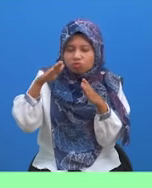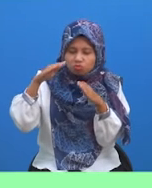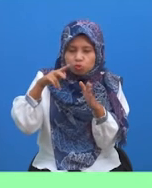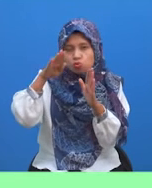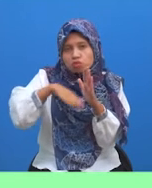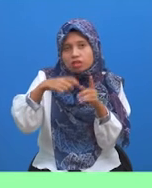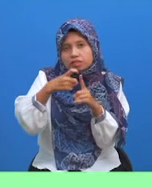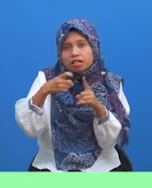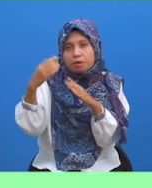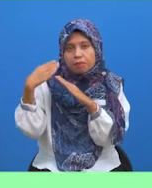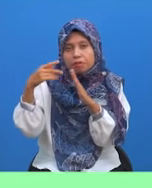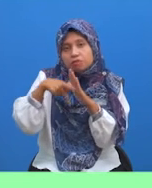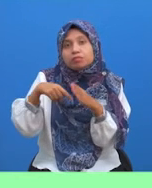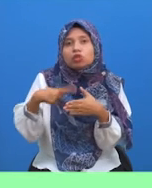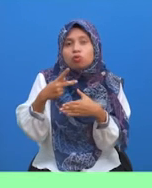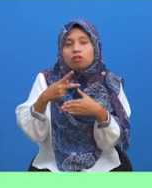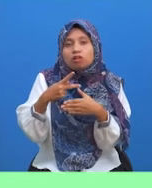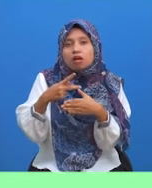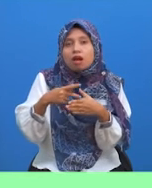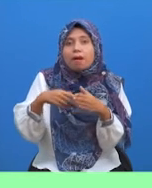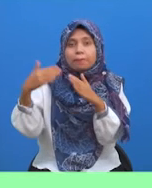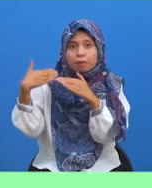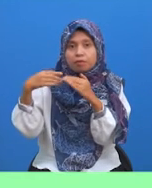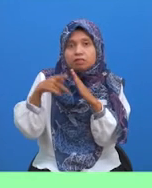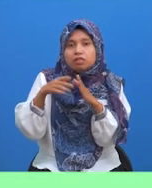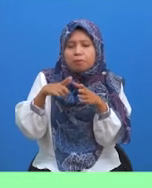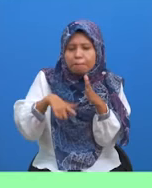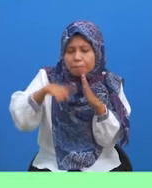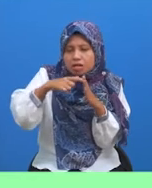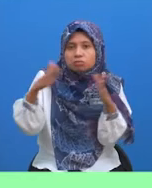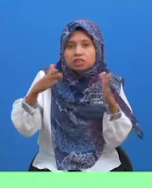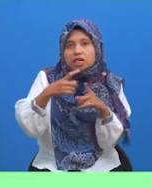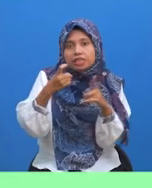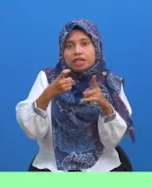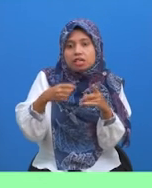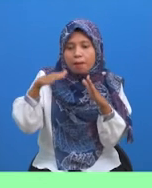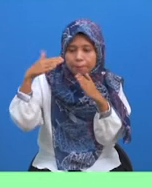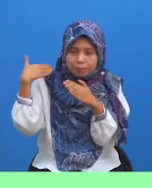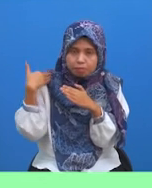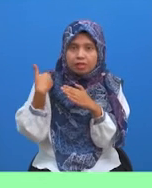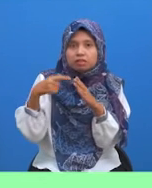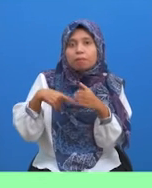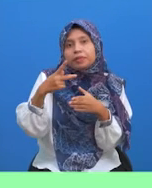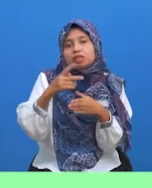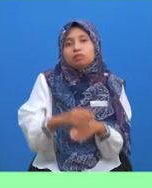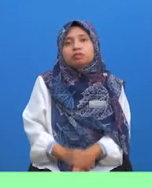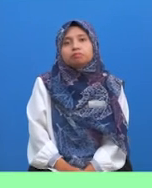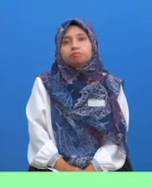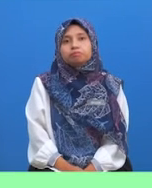pengeluaran dan barang Takan Zat gula beban pengguna lebih besar daripada beban pengeluaran